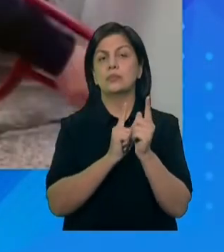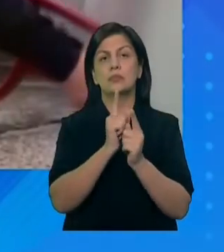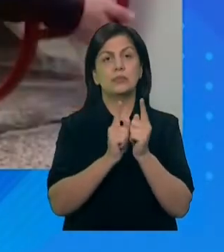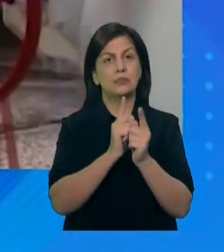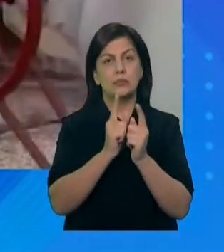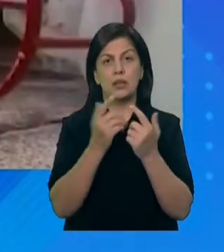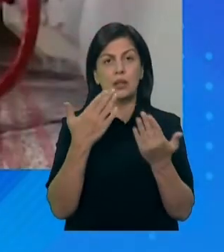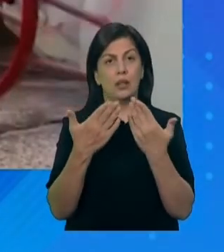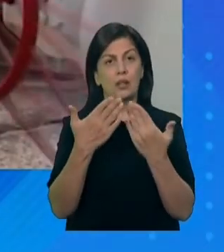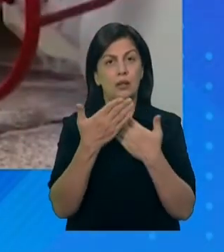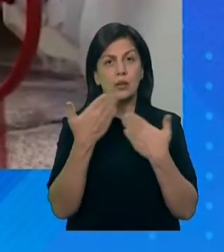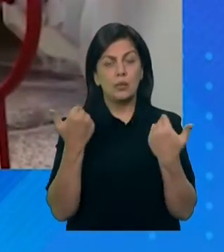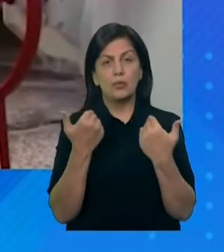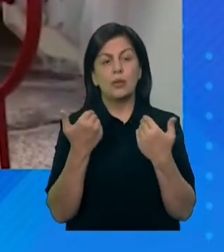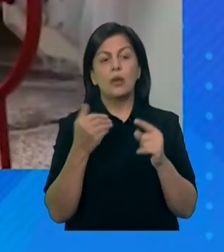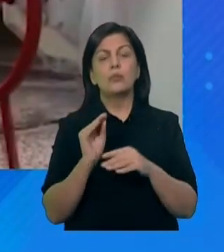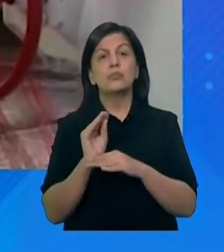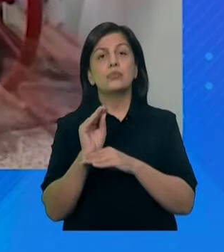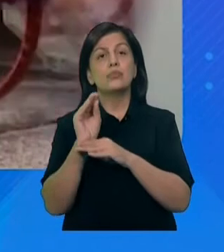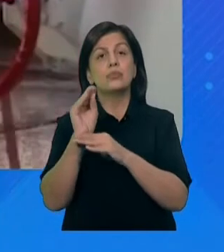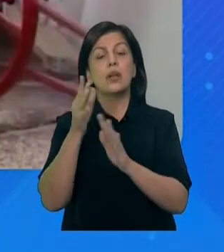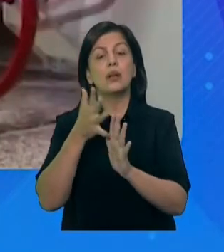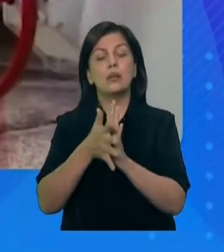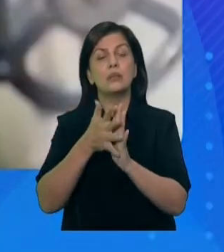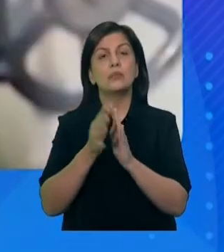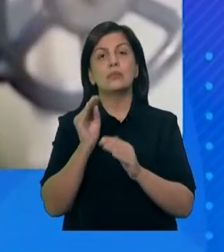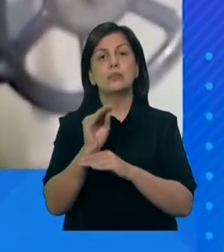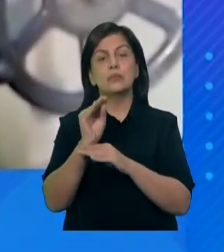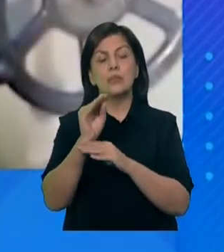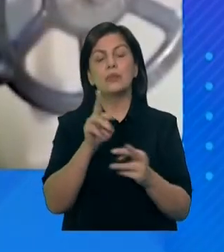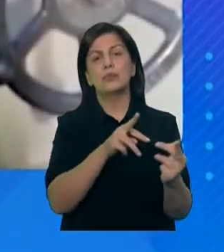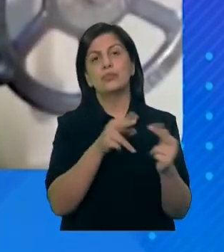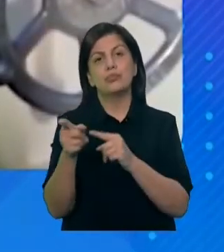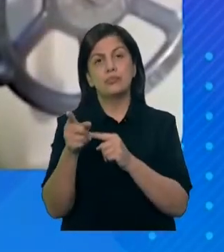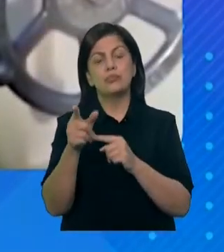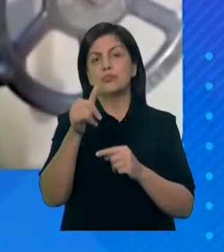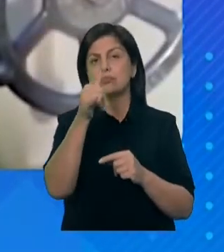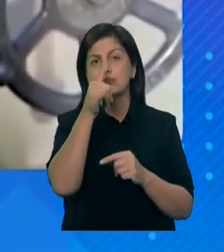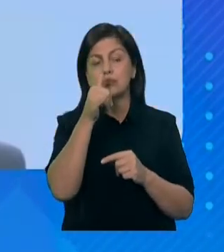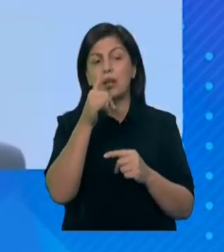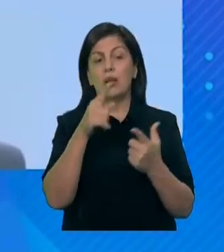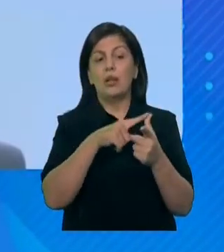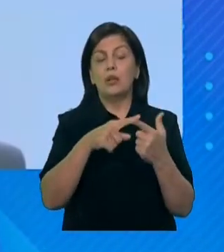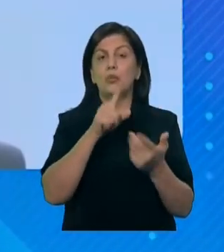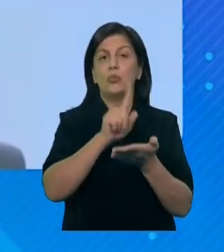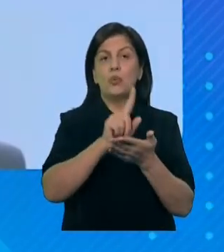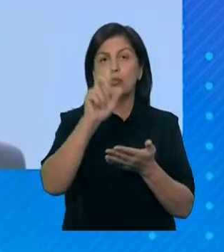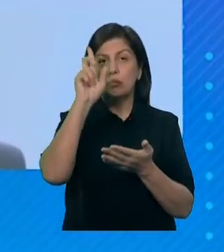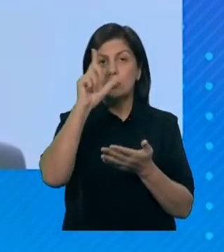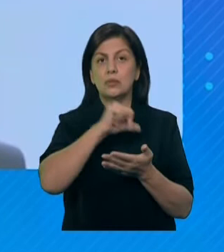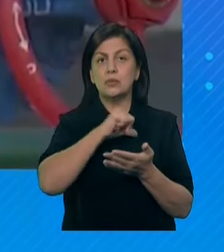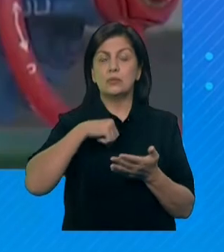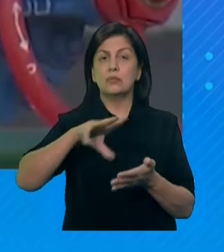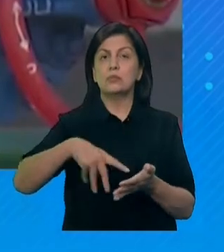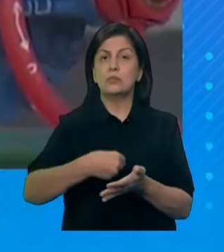dəyişmədikcə bu artımın, yəni xərclərdə olan artımın da kompensasiyası mümkün olmur. Ya gərək dövlət subsidiyalaşdırsın ki, bunun da